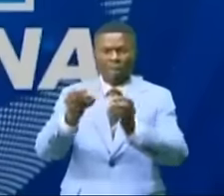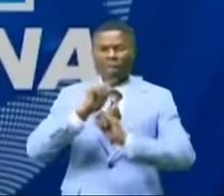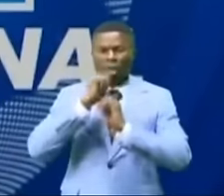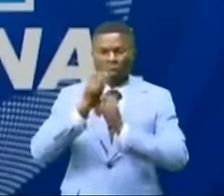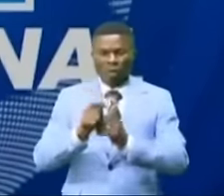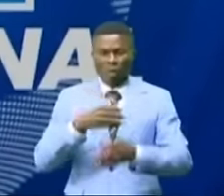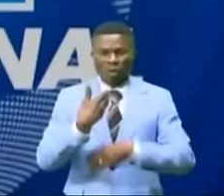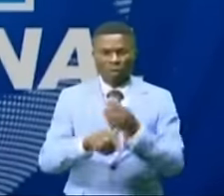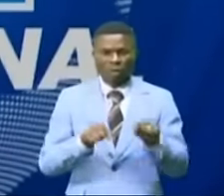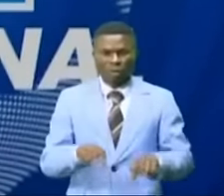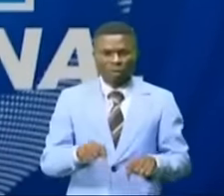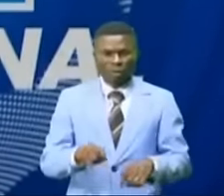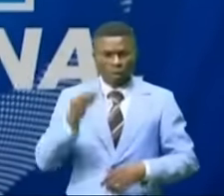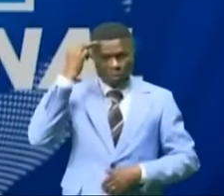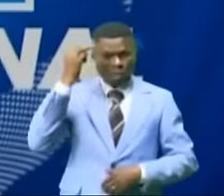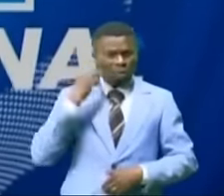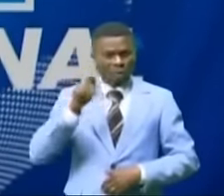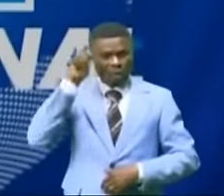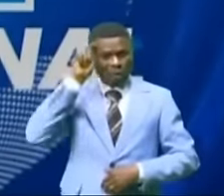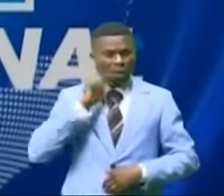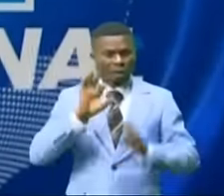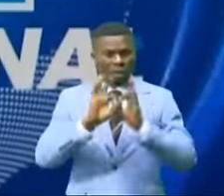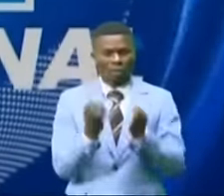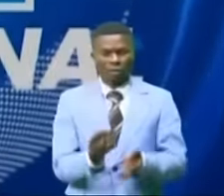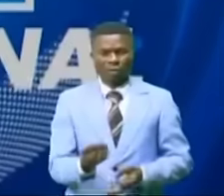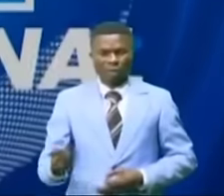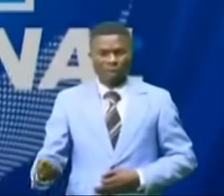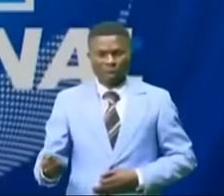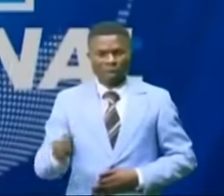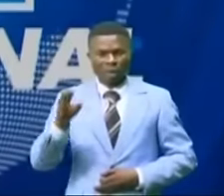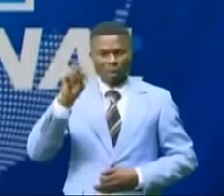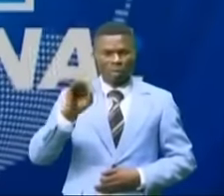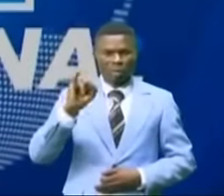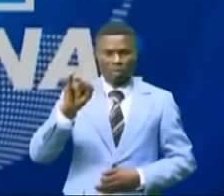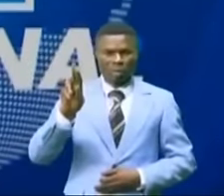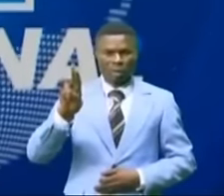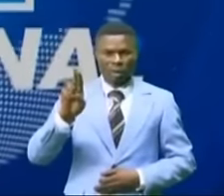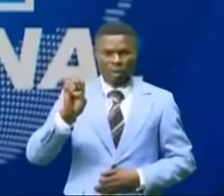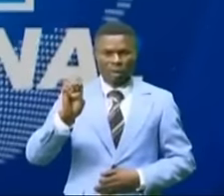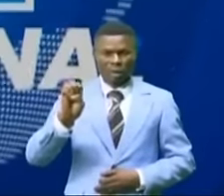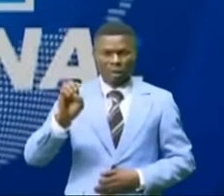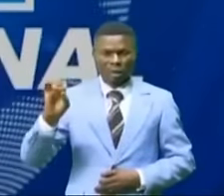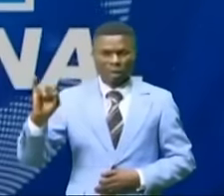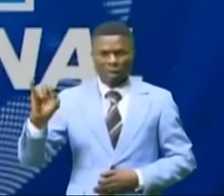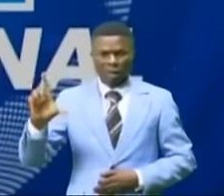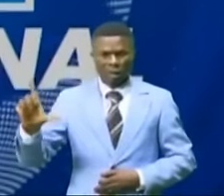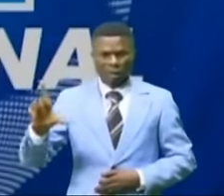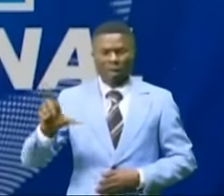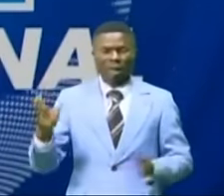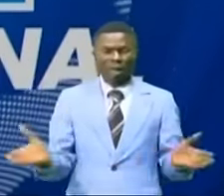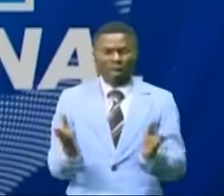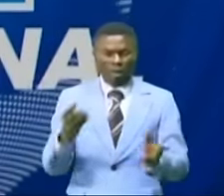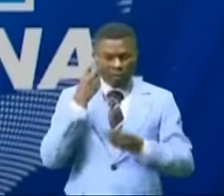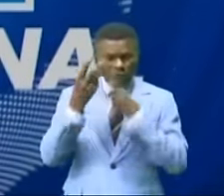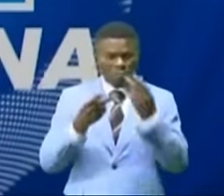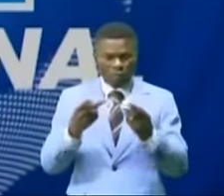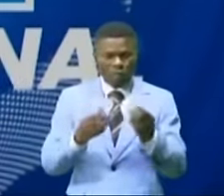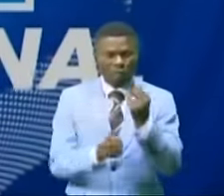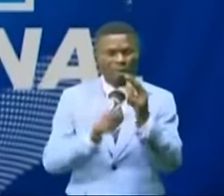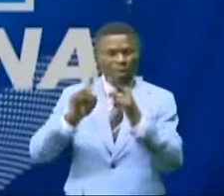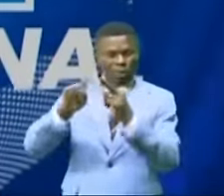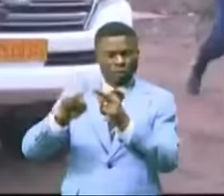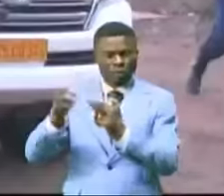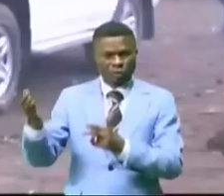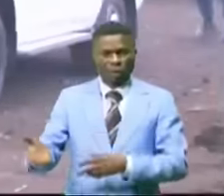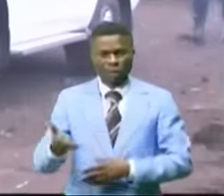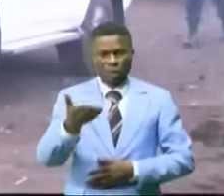kits a été effectuée par la ministre du Genre, Enfants et Familles, Mireille Massangou, au cours d'une visite de réconfort aux déplacés de guerre. Yvette